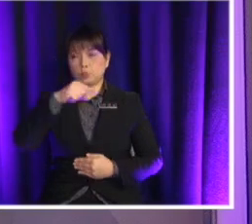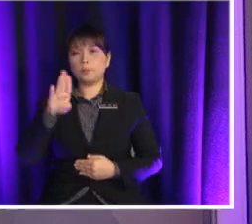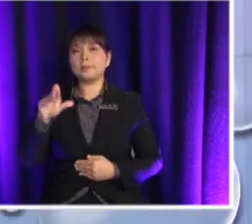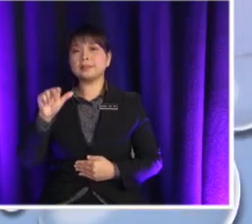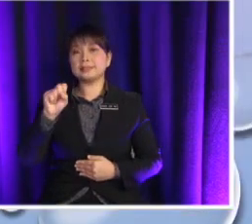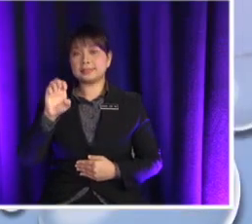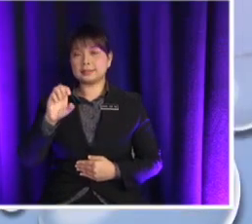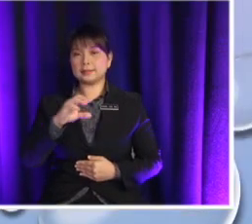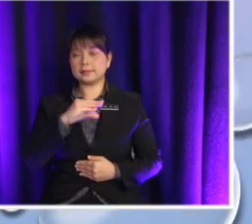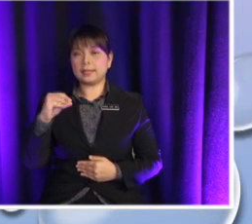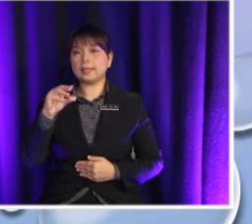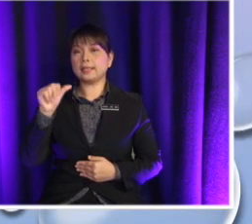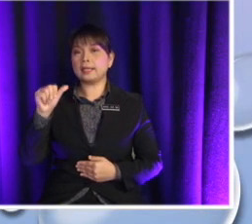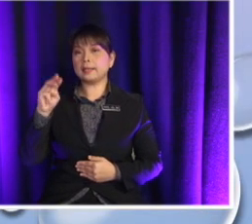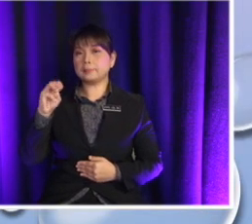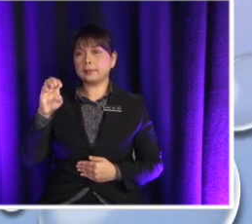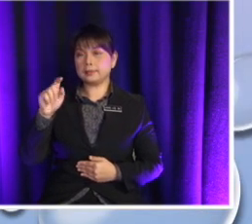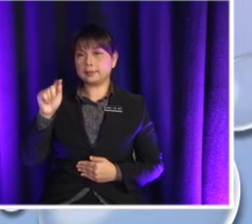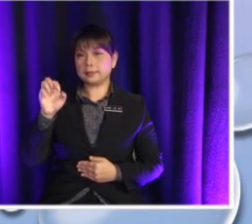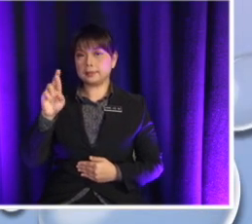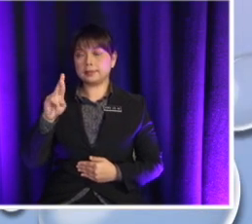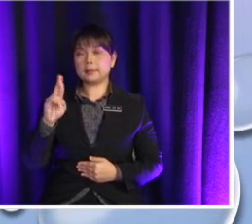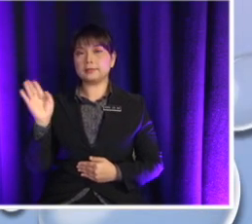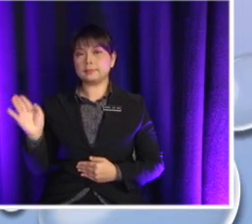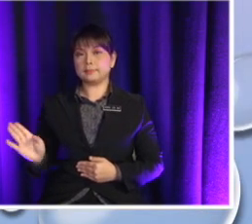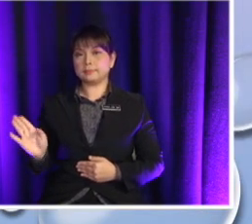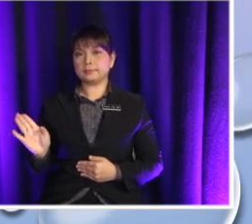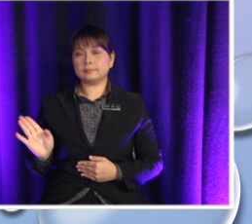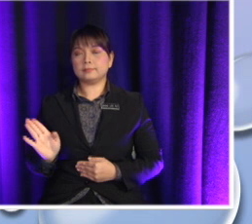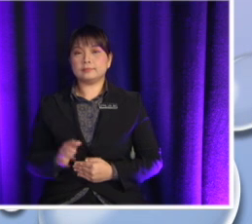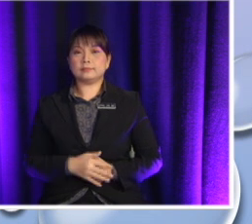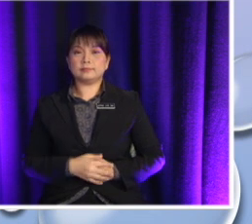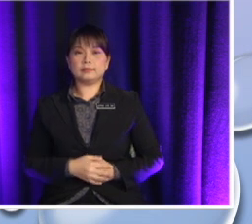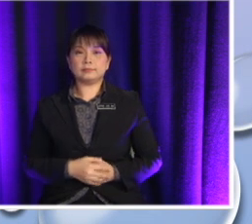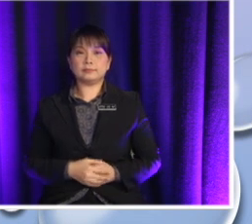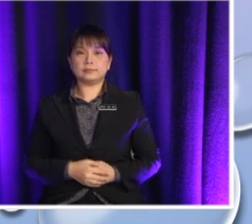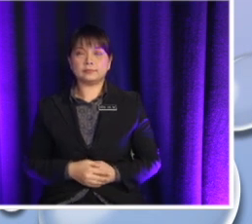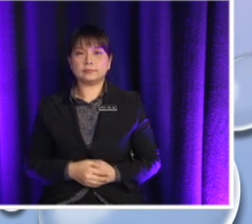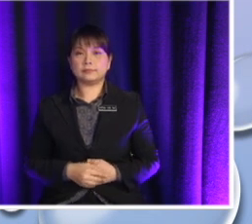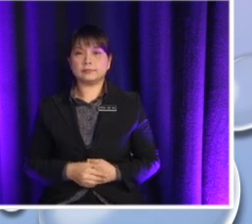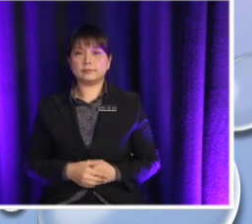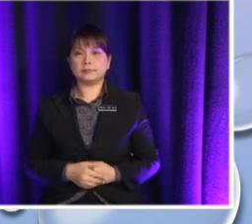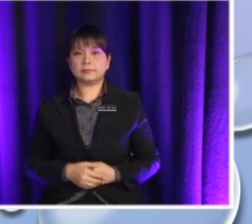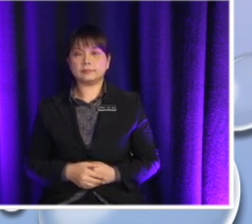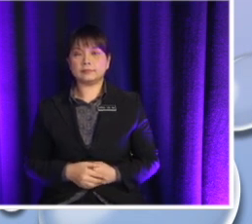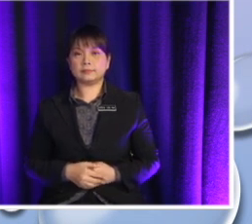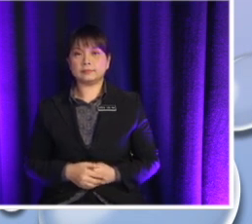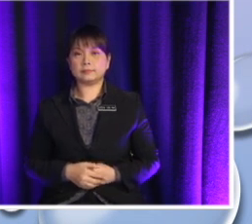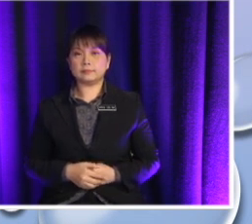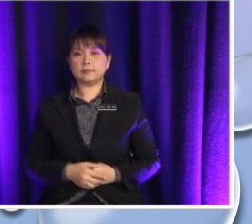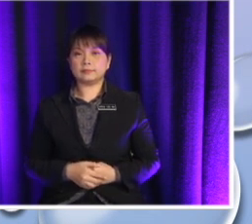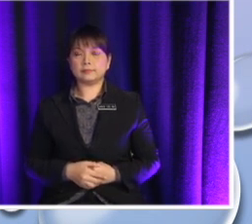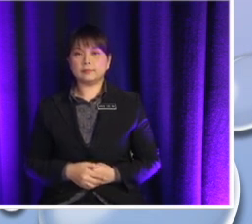adalah emitter dan ini adalah kolektor, pemungut. Okey, pemancar, ini adalah tapak.